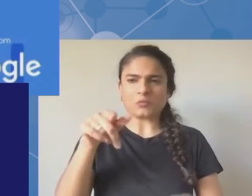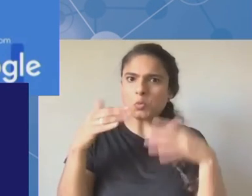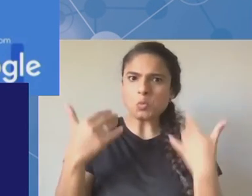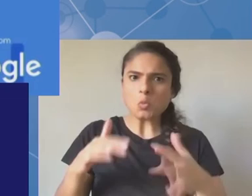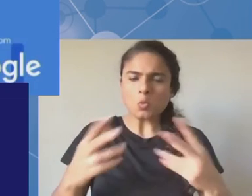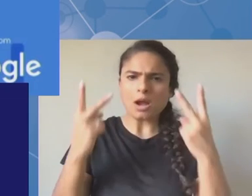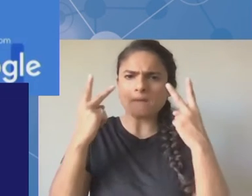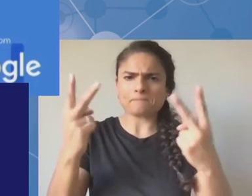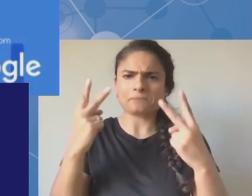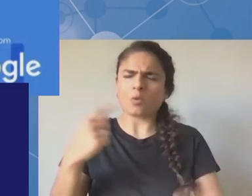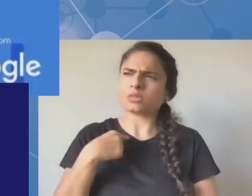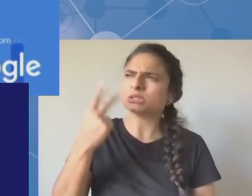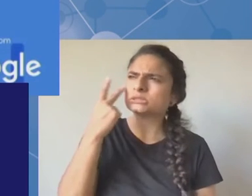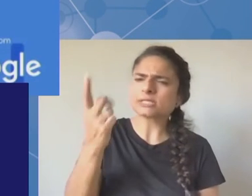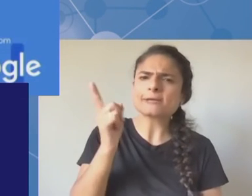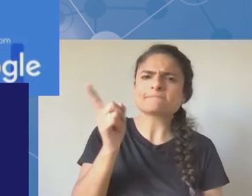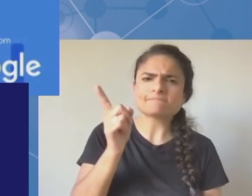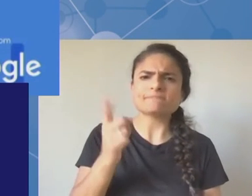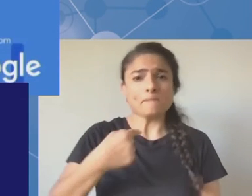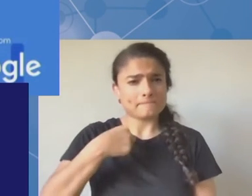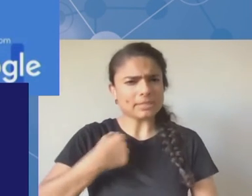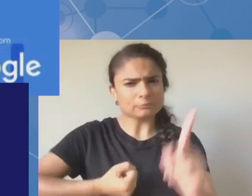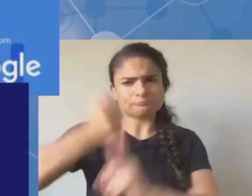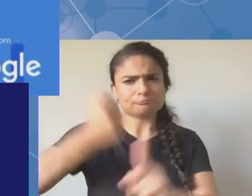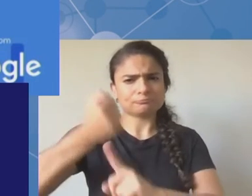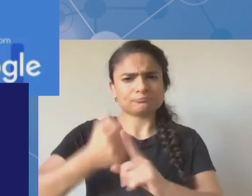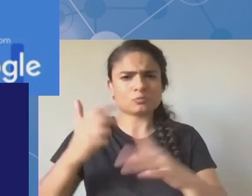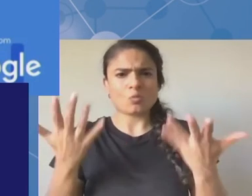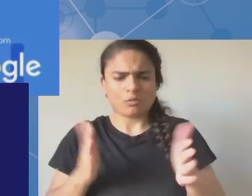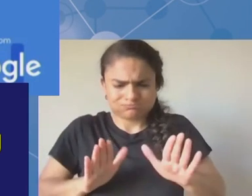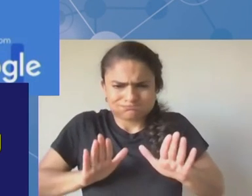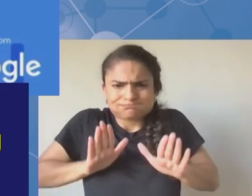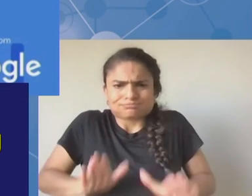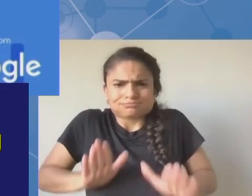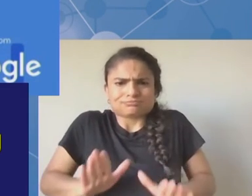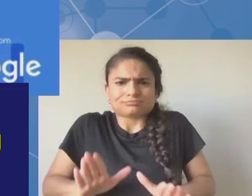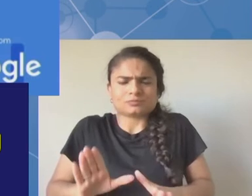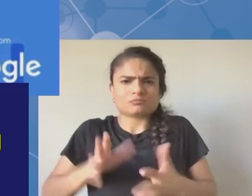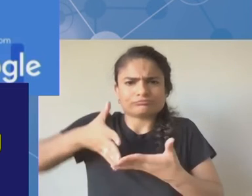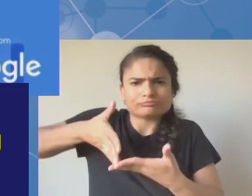этого саммита IGF. Это был мой первый саммит. Я очень рад, что